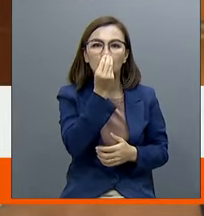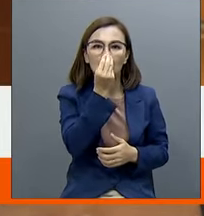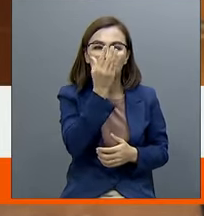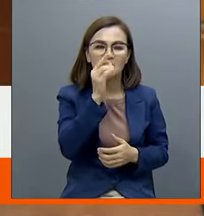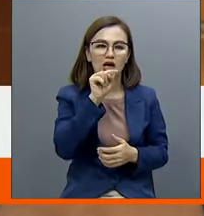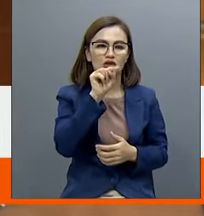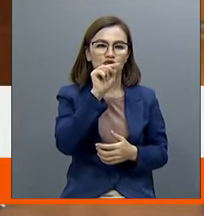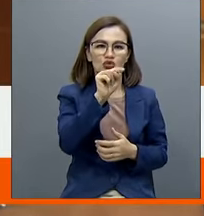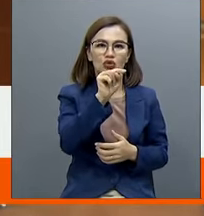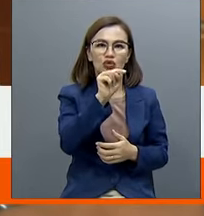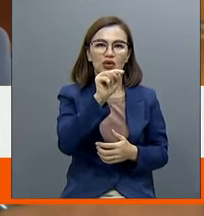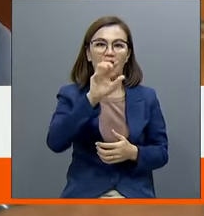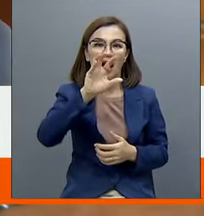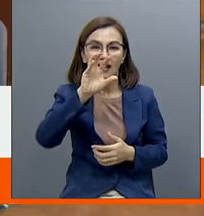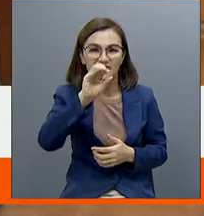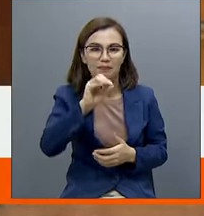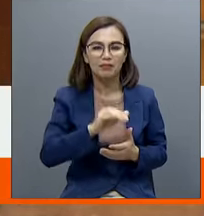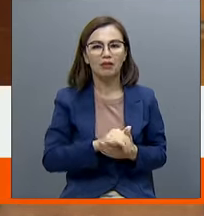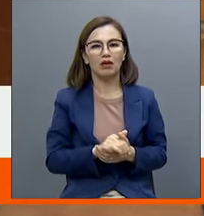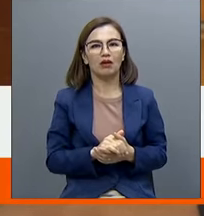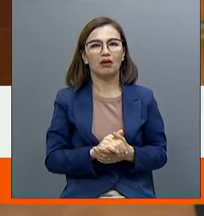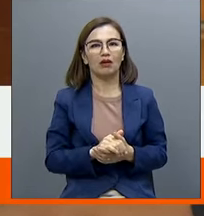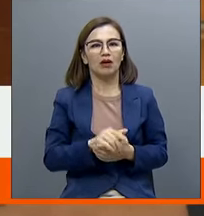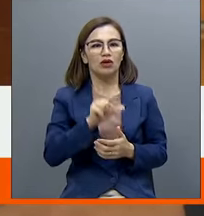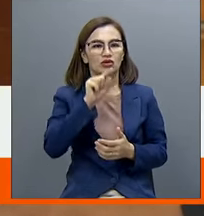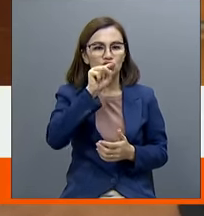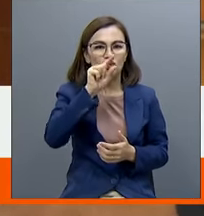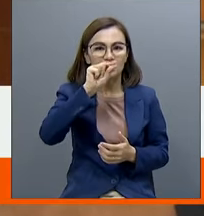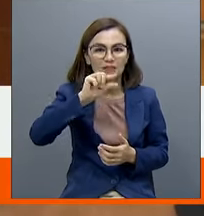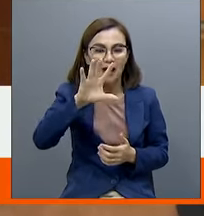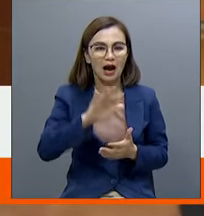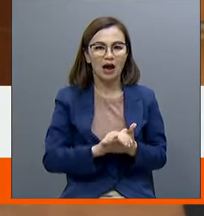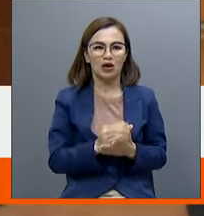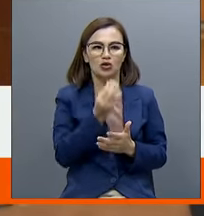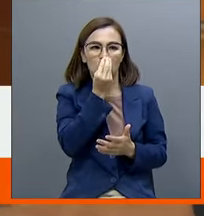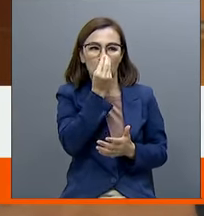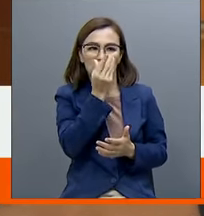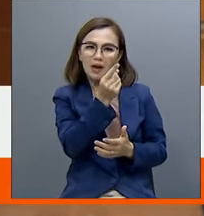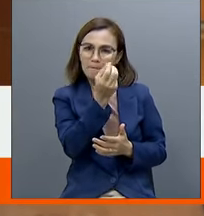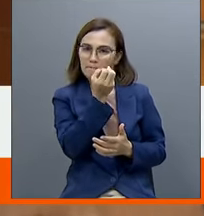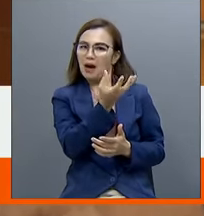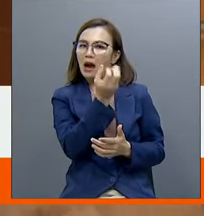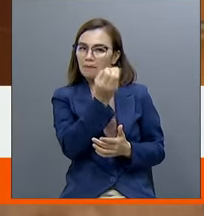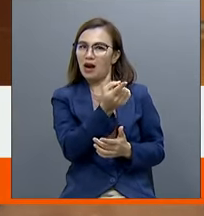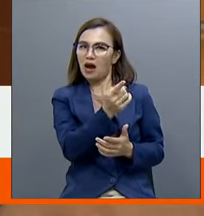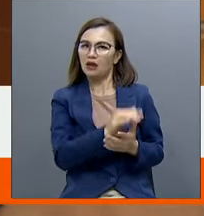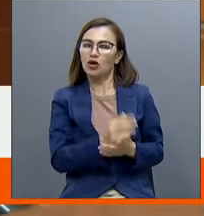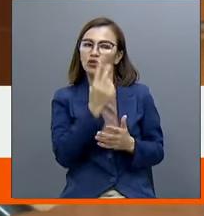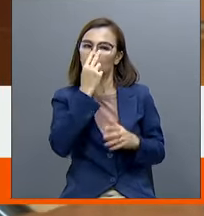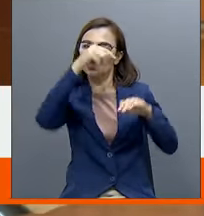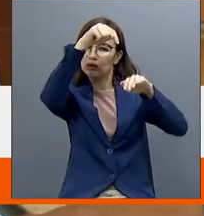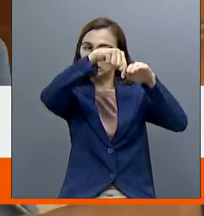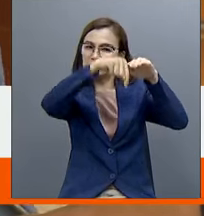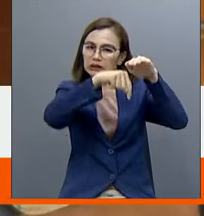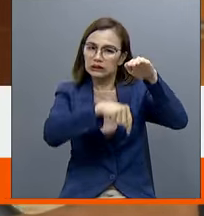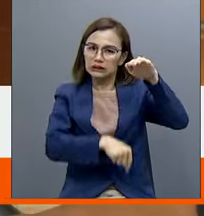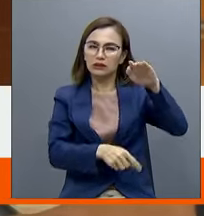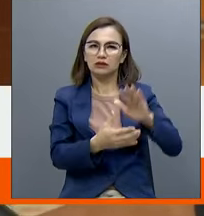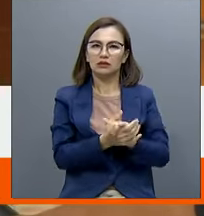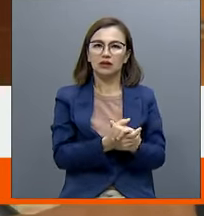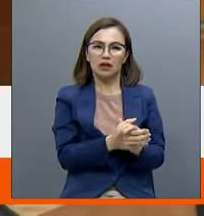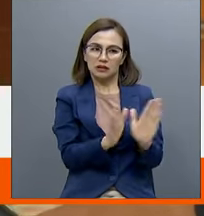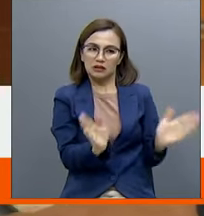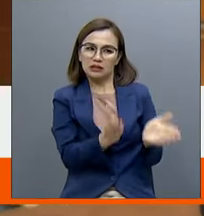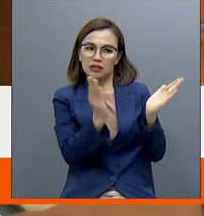เยอะนะค่ะเห็นมั้อันนี้อันนี้ต่างกันงเราเวลาเรามองมองที่ตรงนี้ก็ต้องมองดูเข้าไปลึกๆด้วยว่าเออคนมาดันเรื่อง